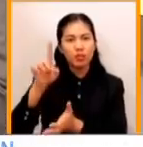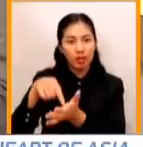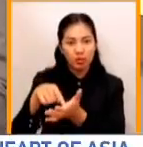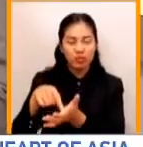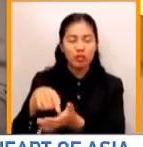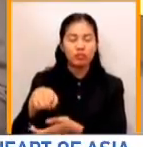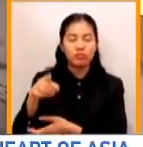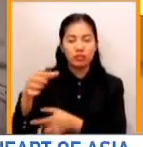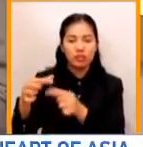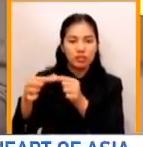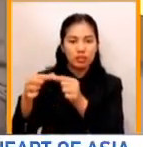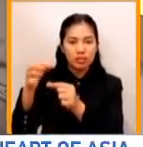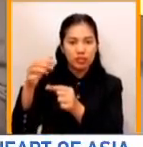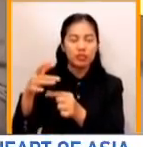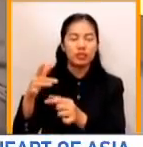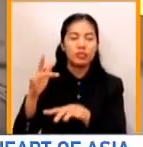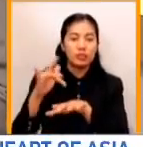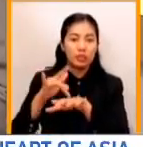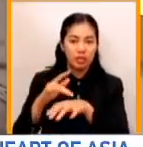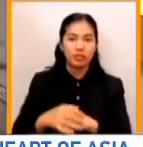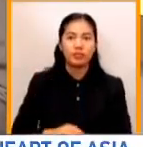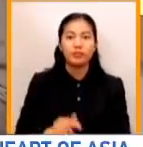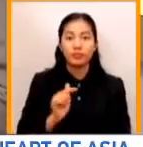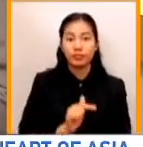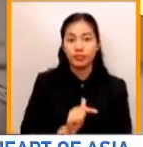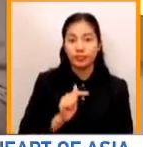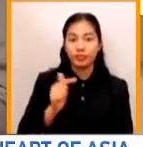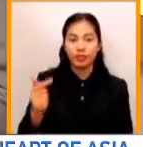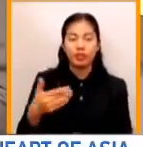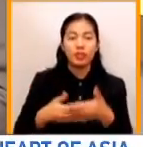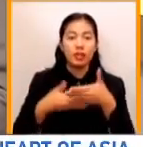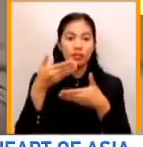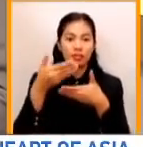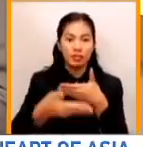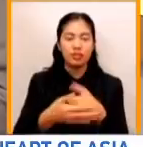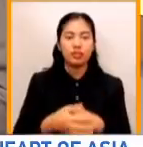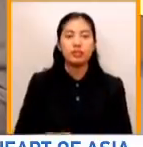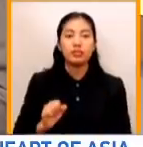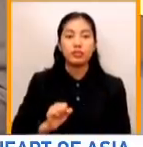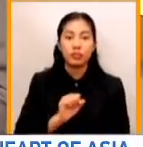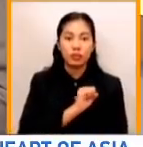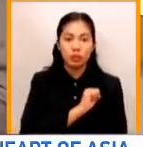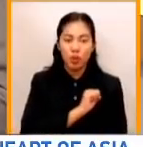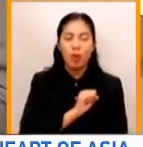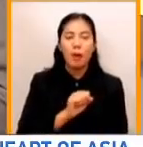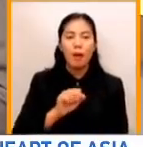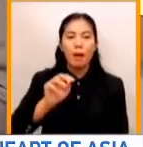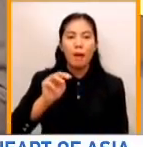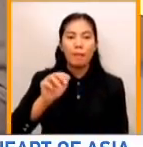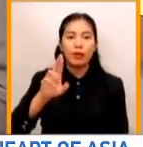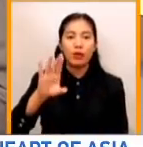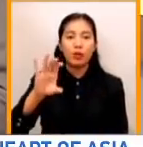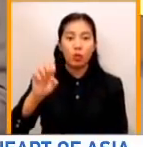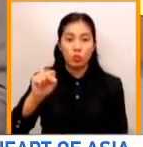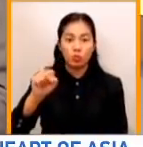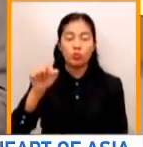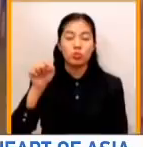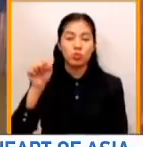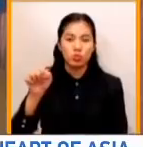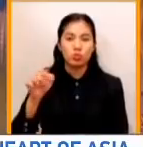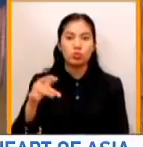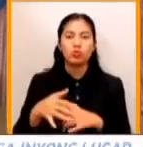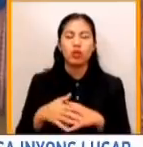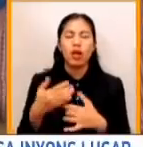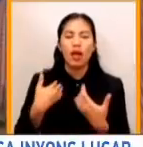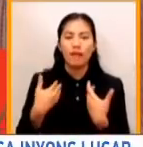May sagot na po ang kampo ni dating Senador Bongbong Marcos sa petisyon na kanselahin o i-deny ng Comelec ang kanyang kandidatura sa pagkapangulo. Aking